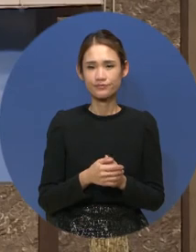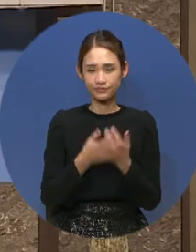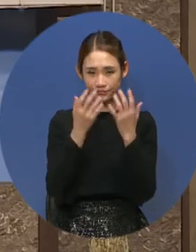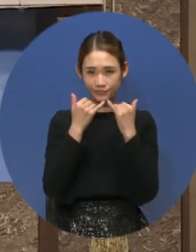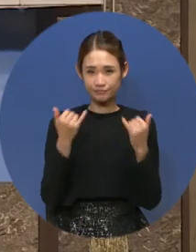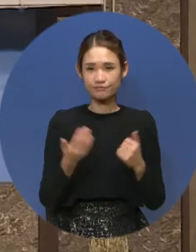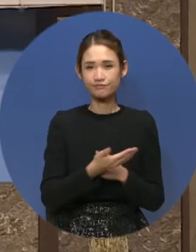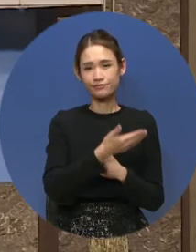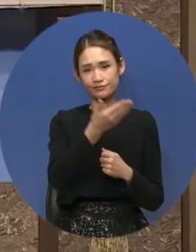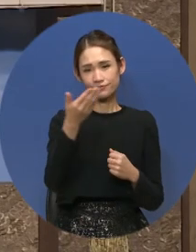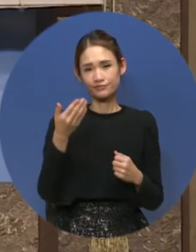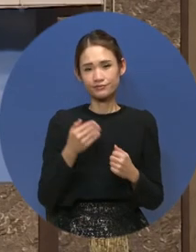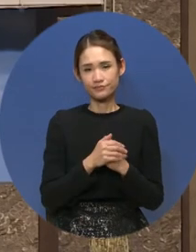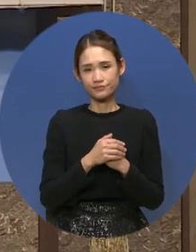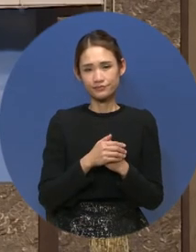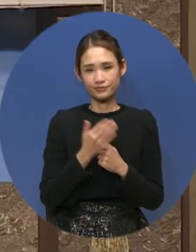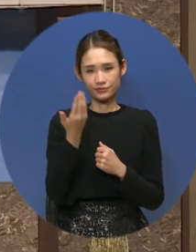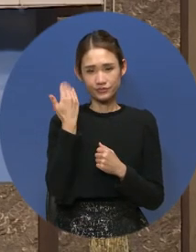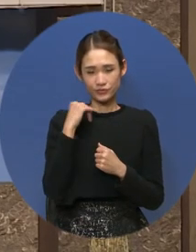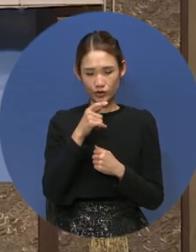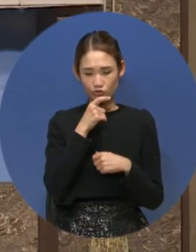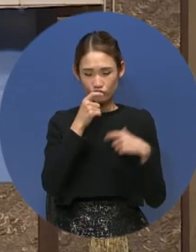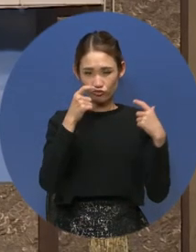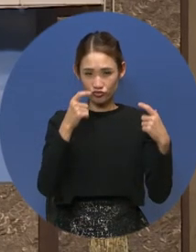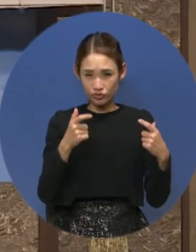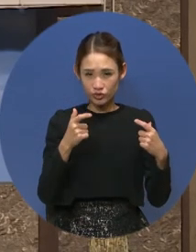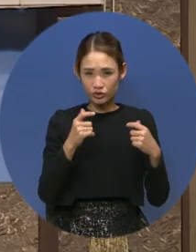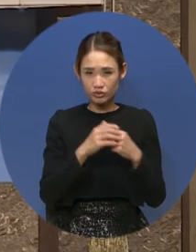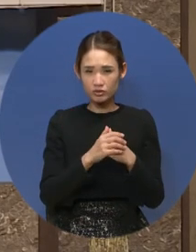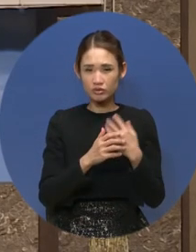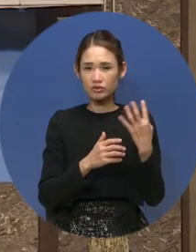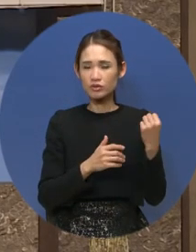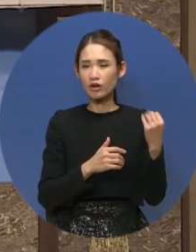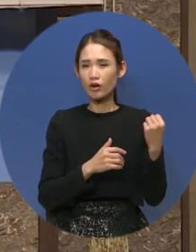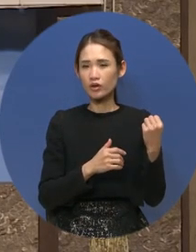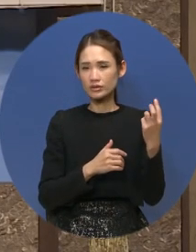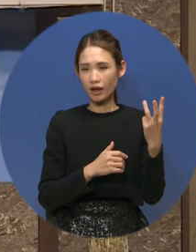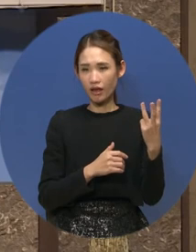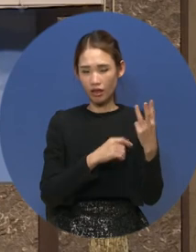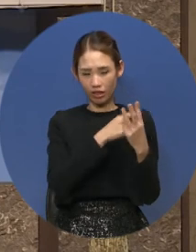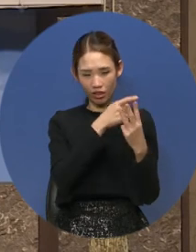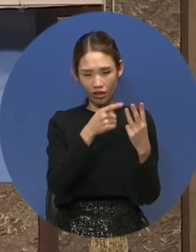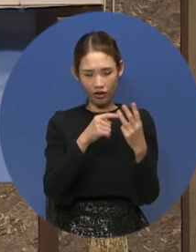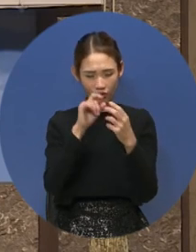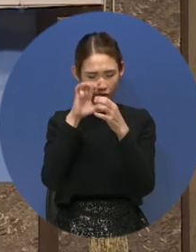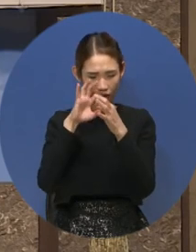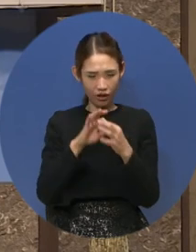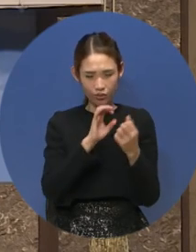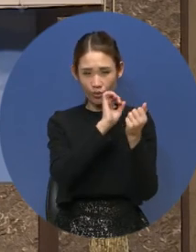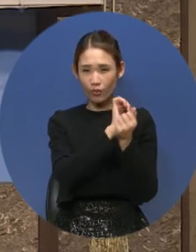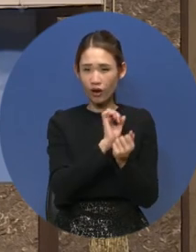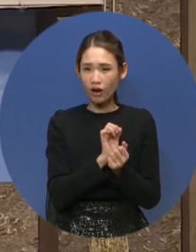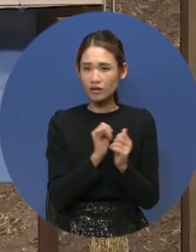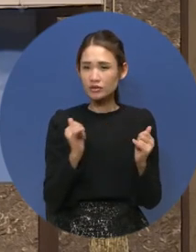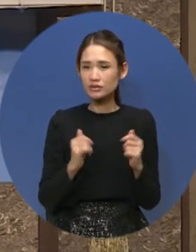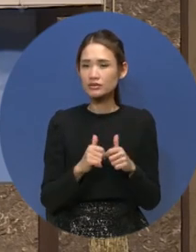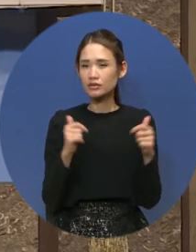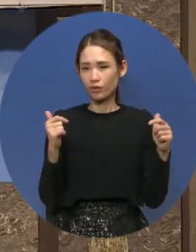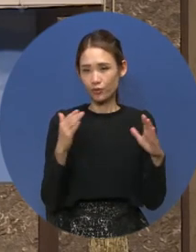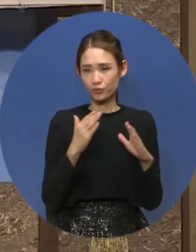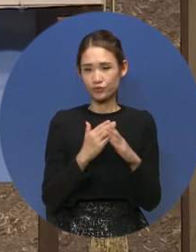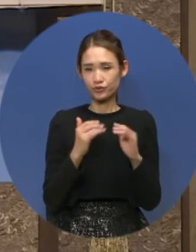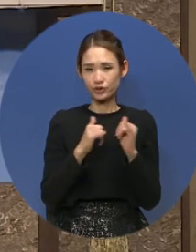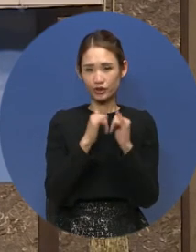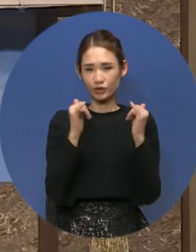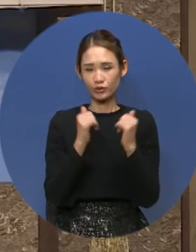시청자 여러분, 최근 수도권에서 세 자릿수 확진자가 연달아 이어지고 있습니다. 사회적